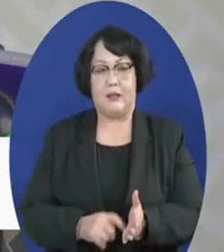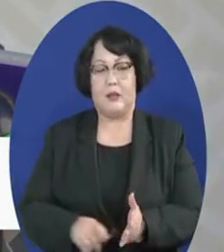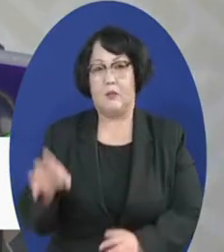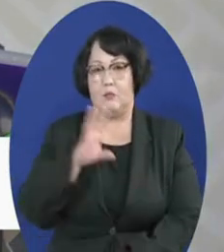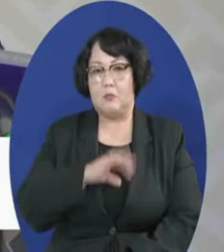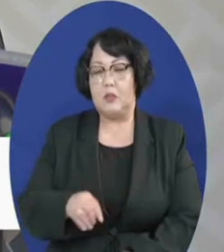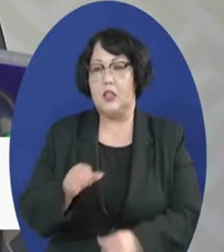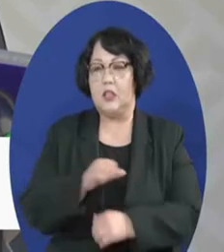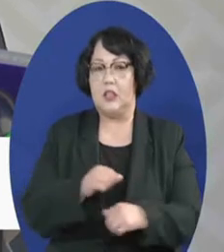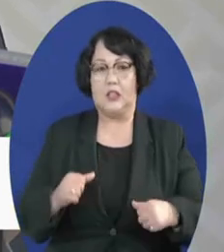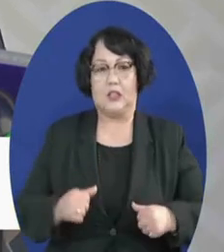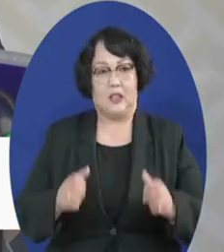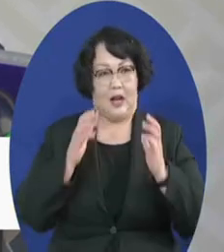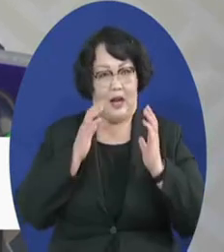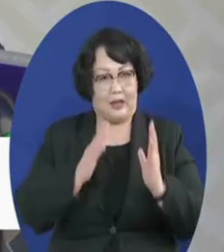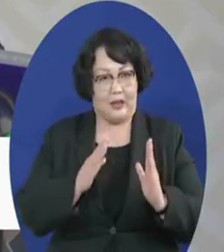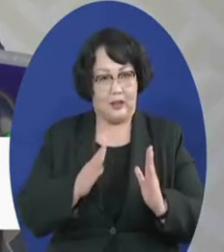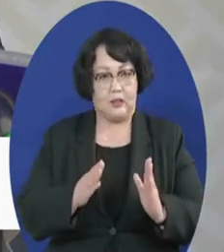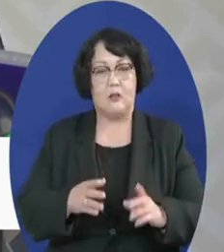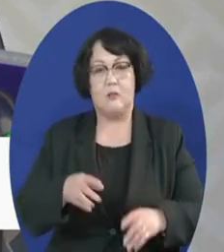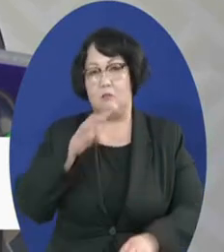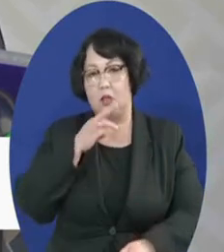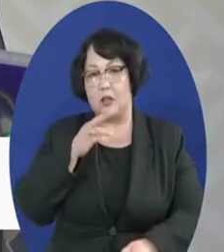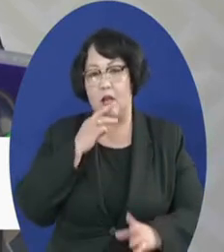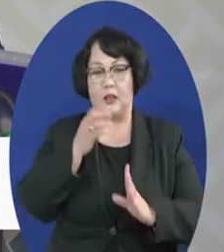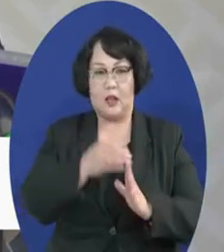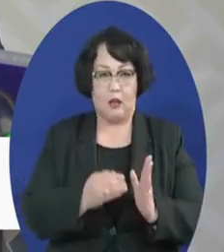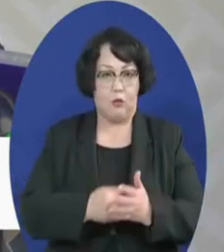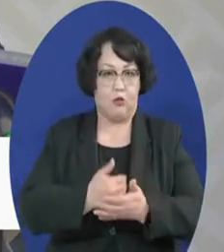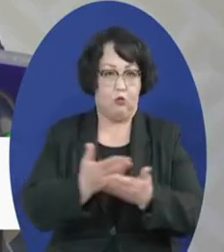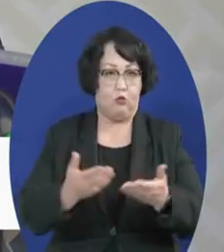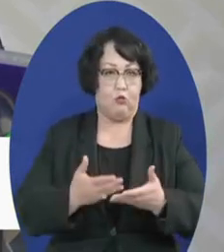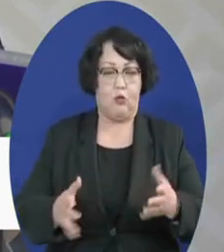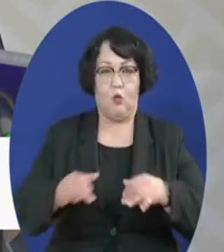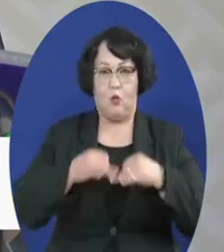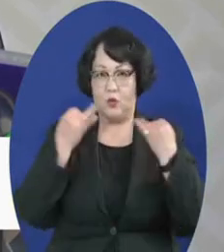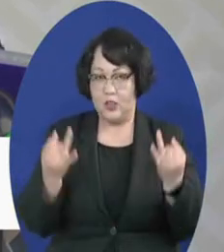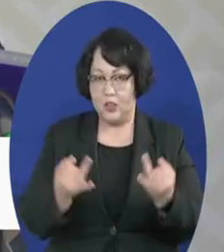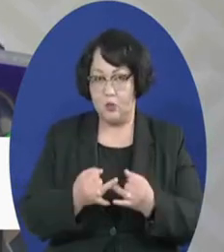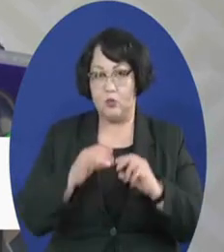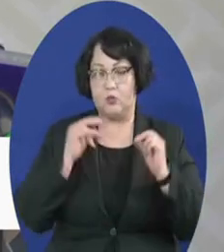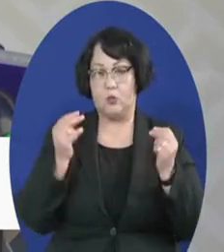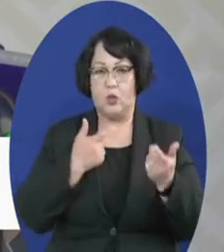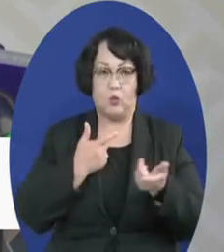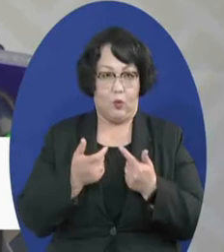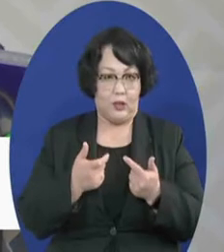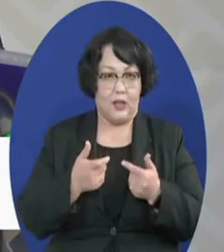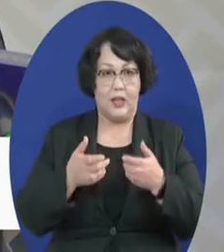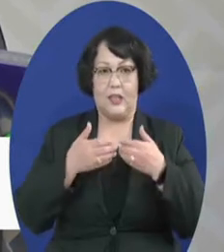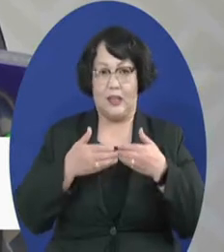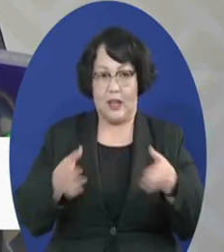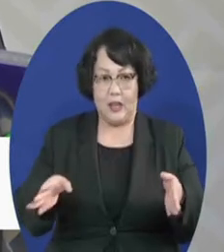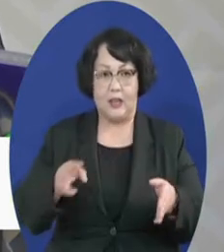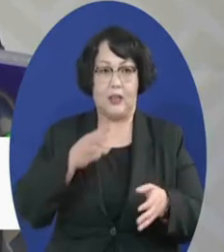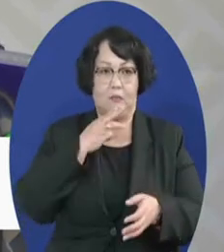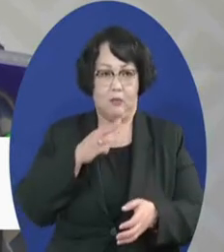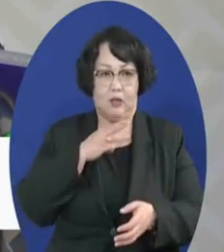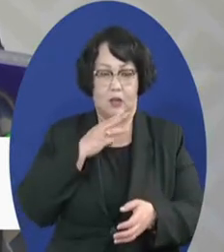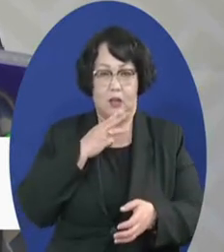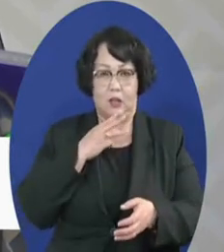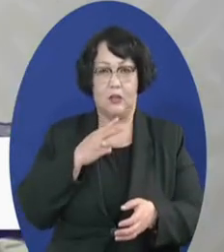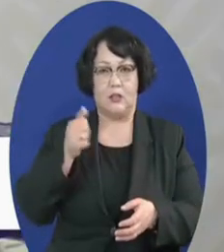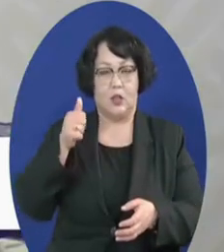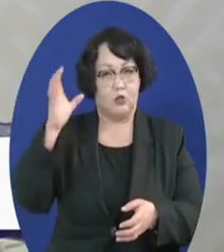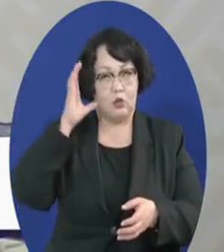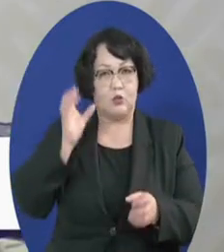Бид нар бол олон нийтэд хандаж энэ одоо мэдээлэл өгөх үүднээс улсын хурлын одоо нэгдсэн чуулганы хуралдаанаар энэ нээлттэй мэдээллийг олон